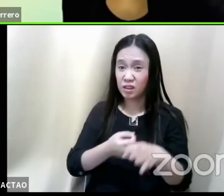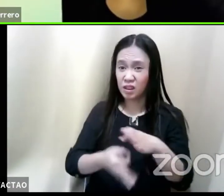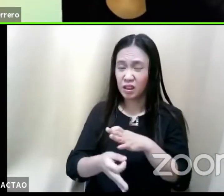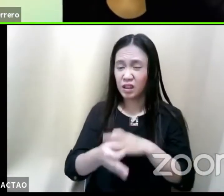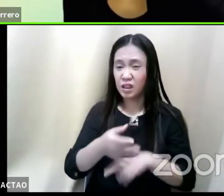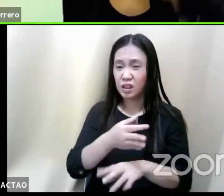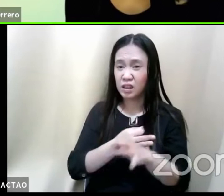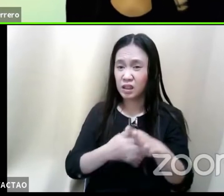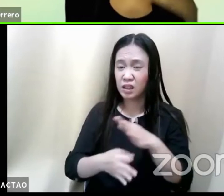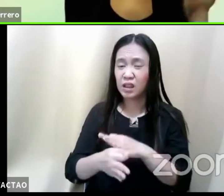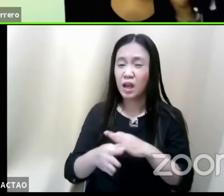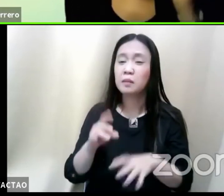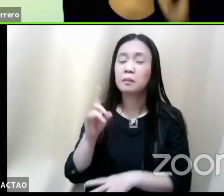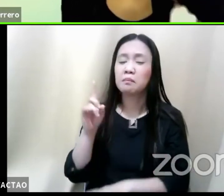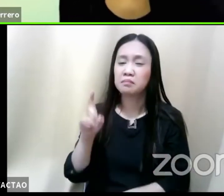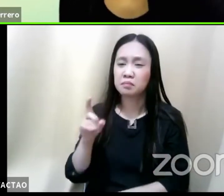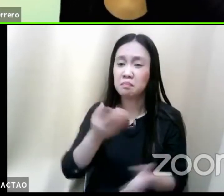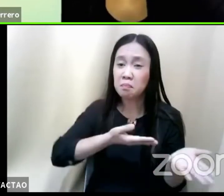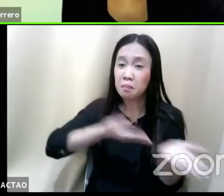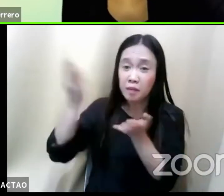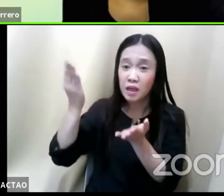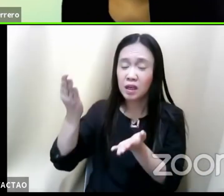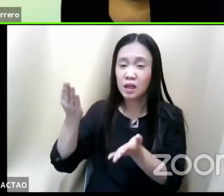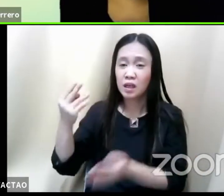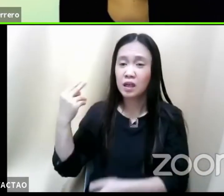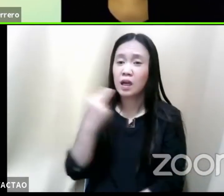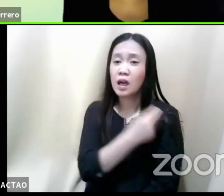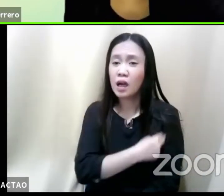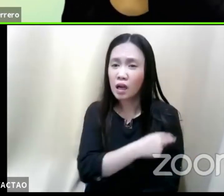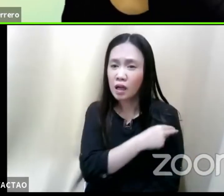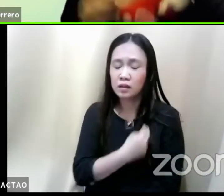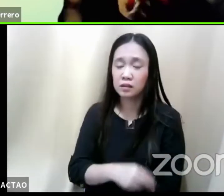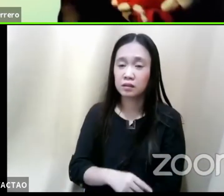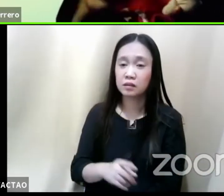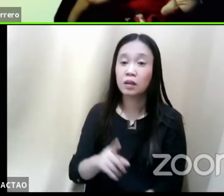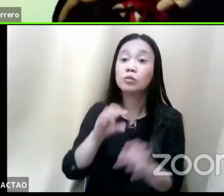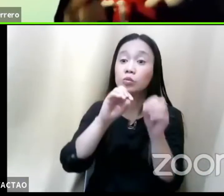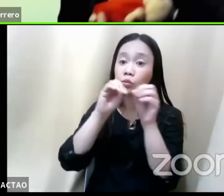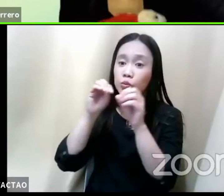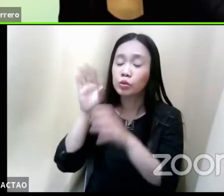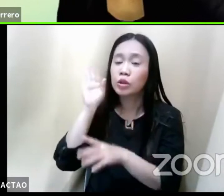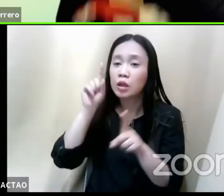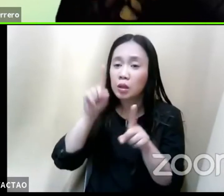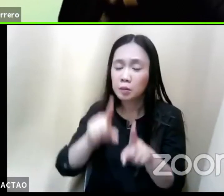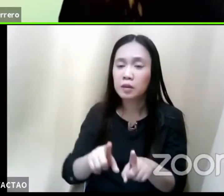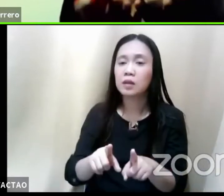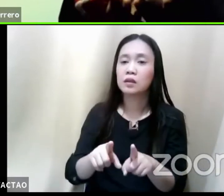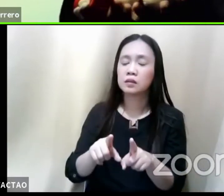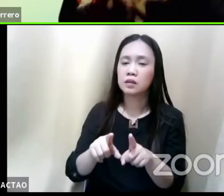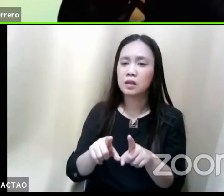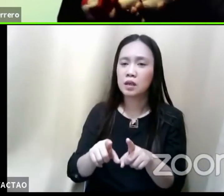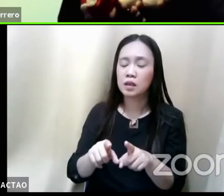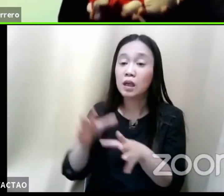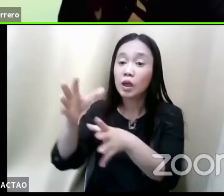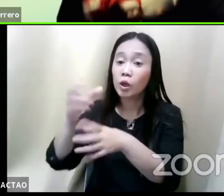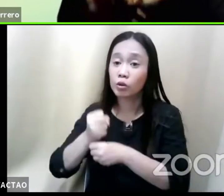i-rush sa hospital. Siya parang nagturo sa mga kuya niya kung ano dapat gawin. Pinaabot niya yung Barbie doll niya. Tapos through her Barbie